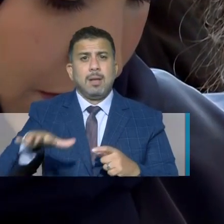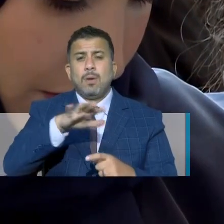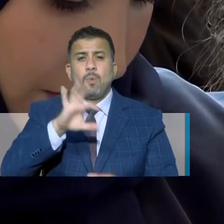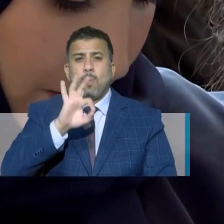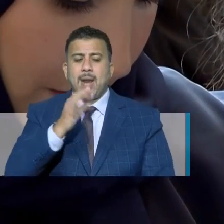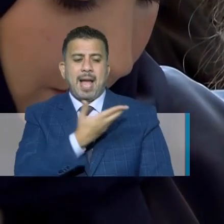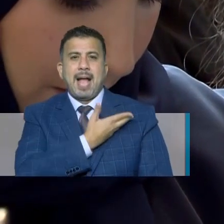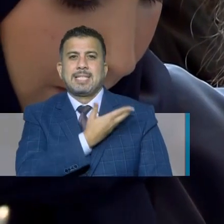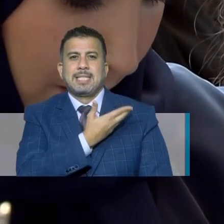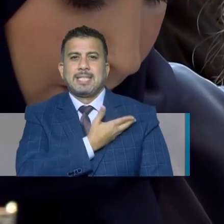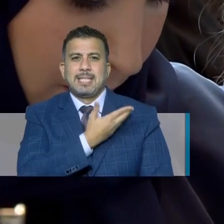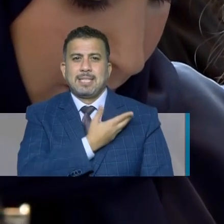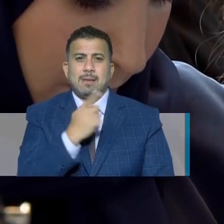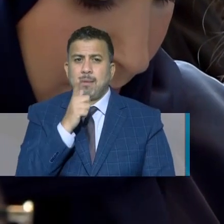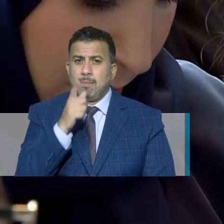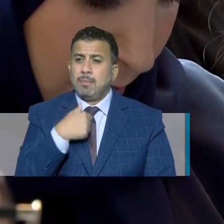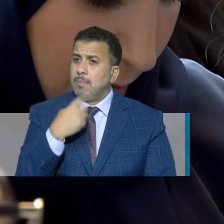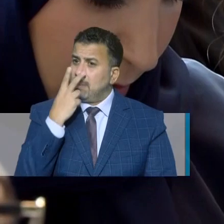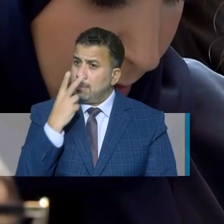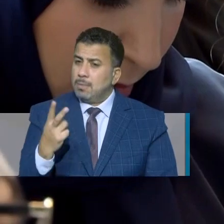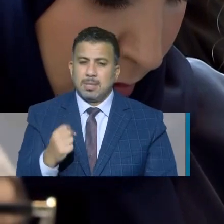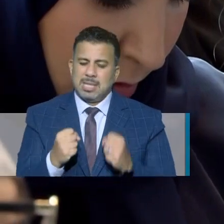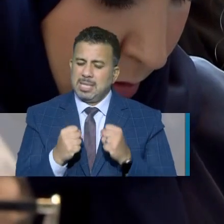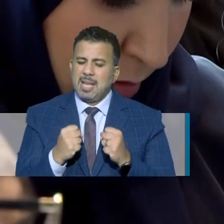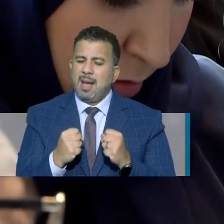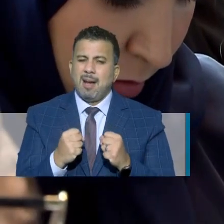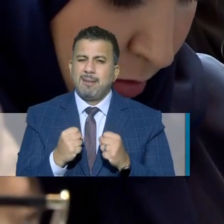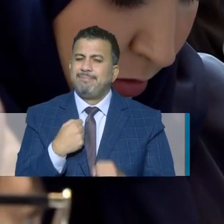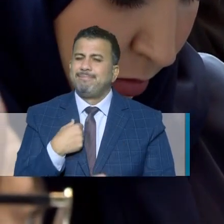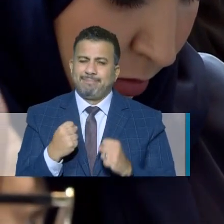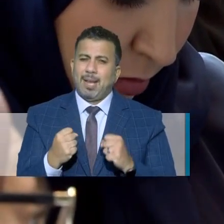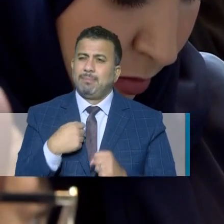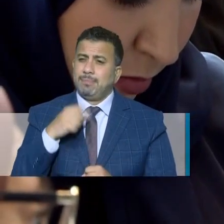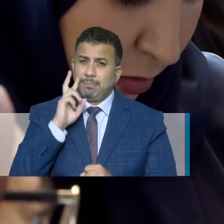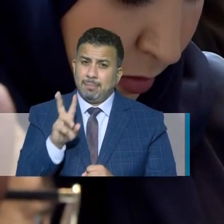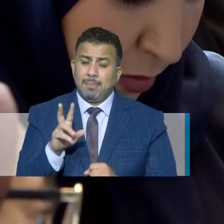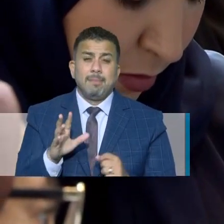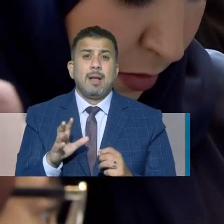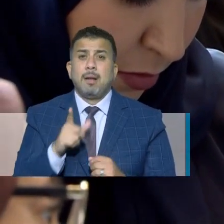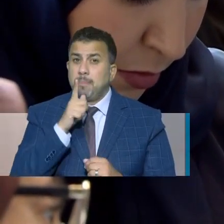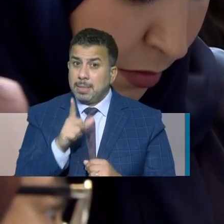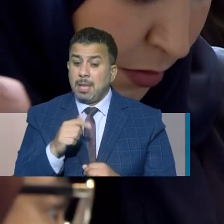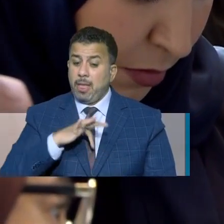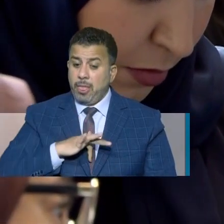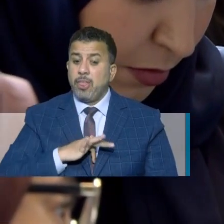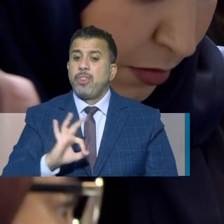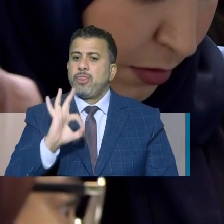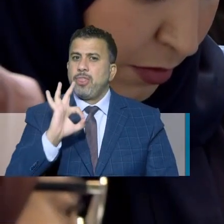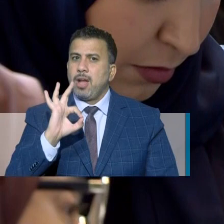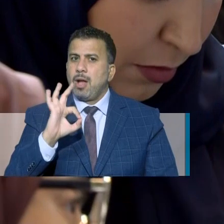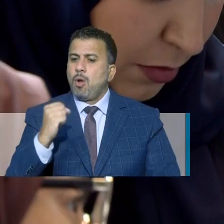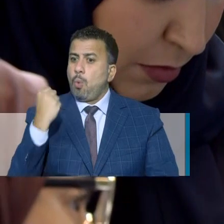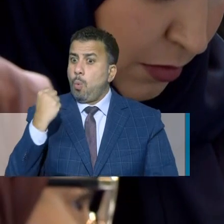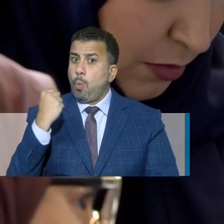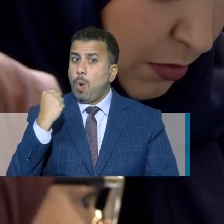في غزه يضعنا امام واقع صعب وقاس ولكن في الوقت نفسه يمنحنا الثقه بان قوه